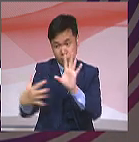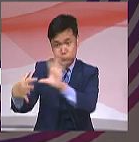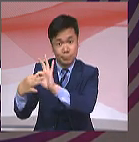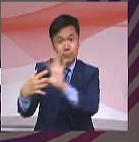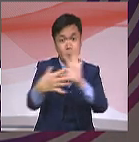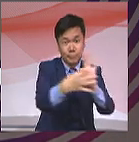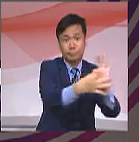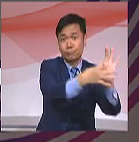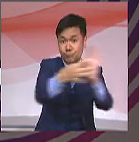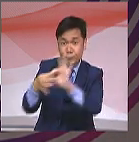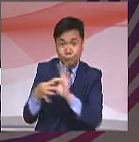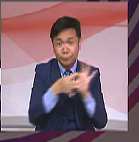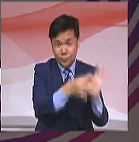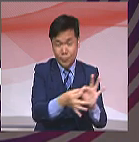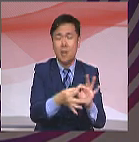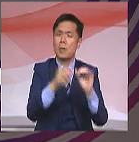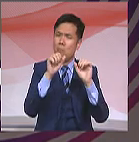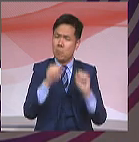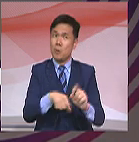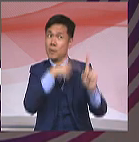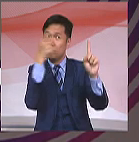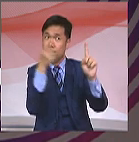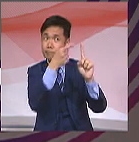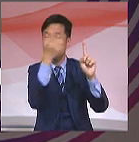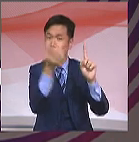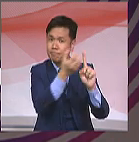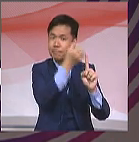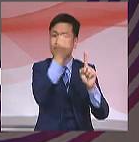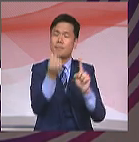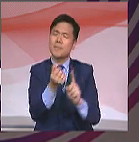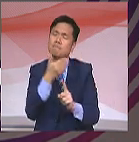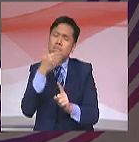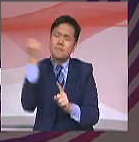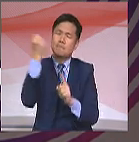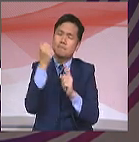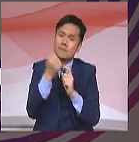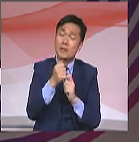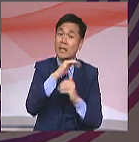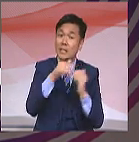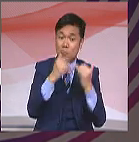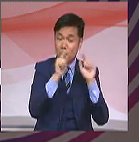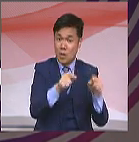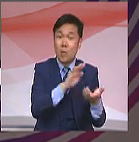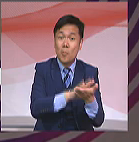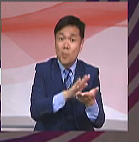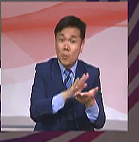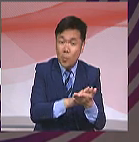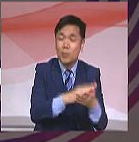yakin kita dapat lakukan yang terbaik dan pembelajaran anak-anak secara bersemuka